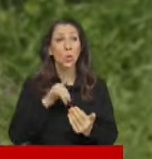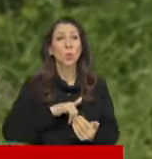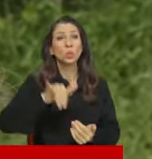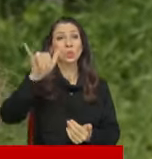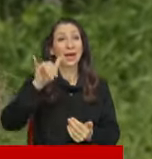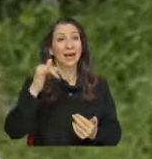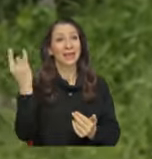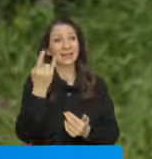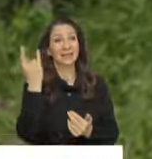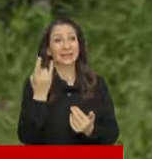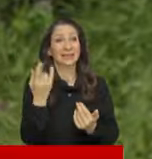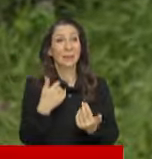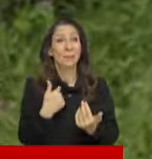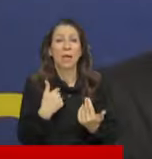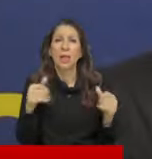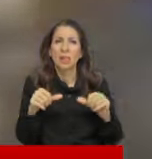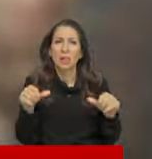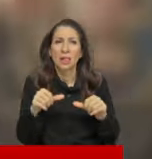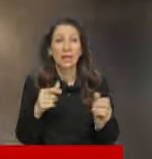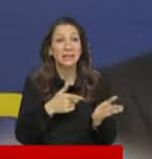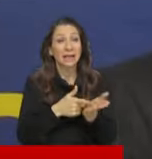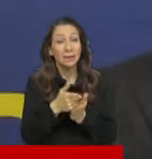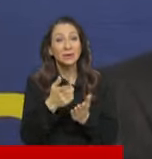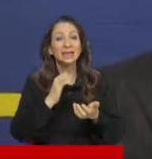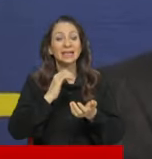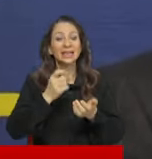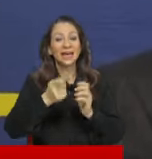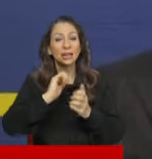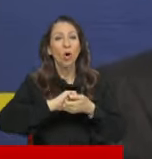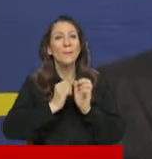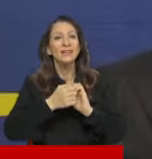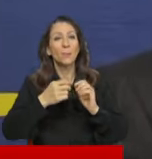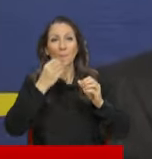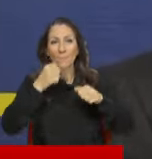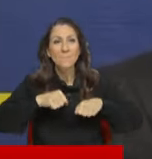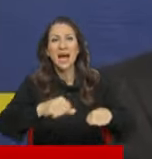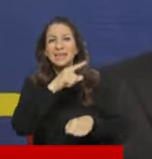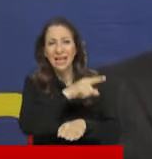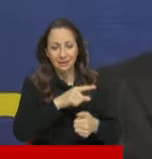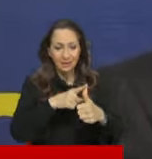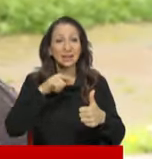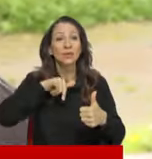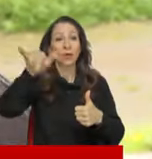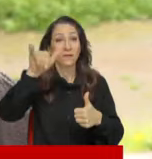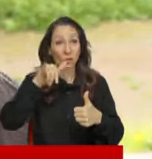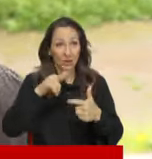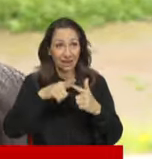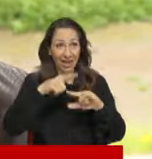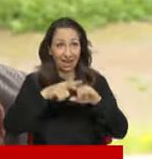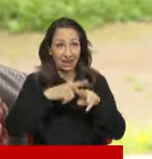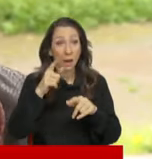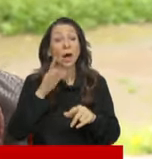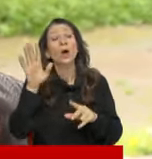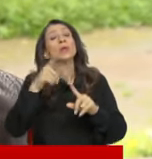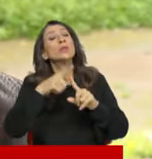gidecek zaten kapasite yok Tarım Kredi Kooperatif marketlerinde Türk Hava Yollarında Valla